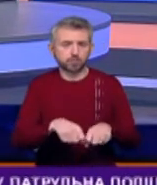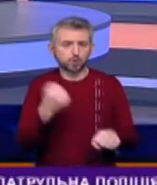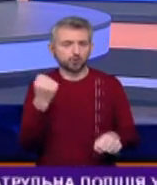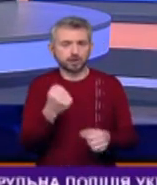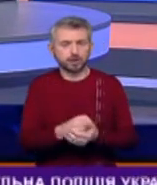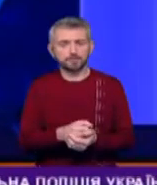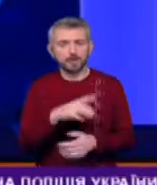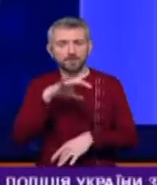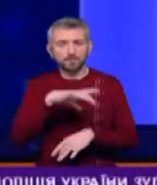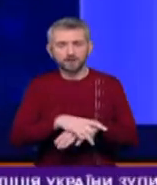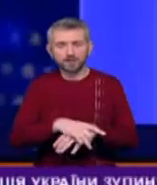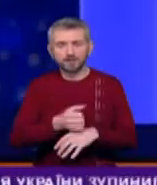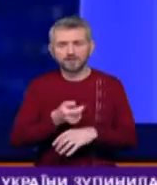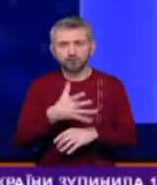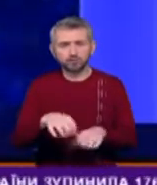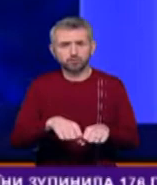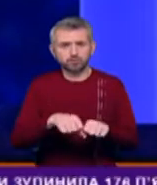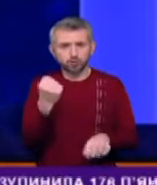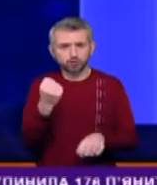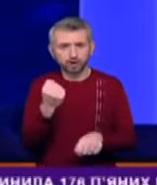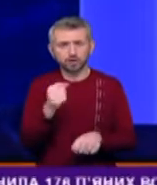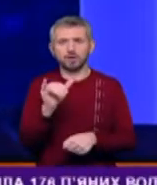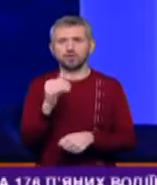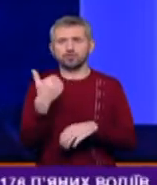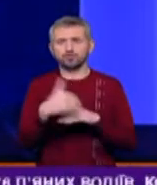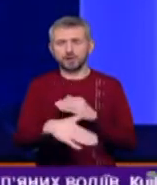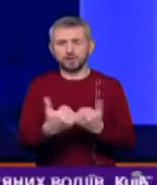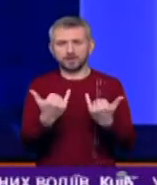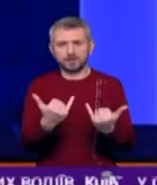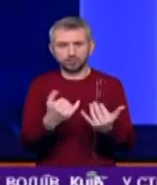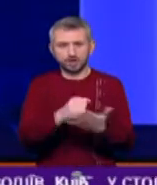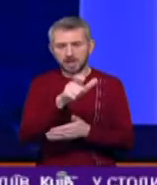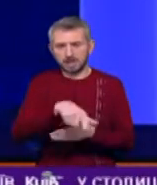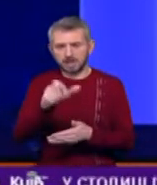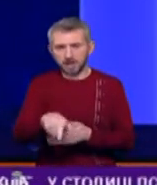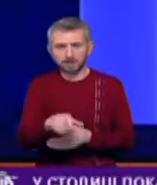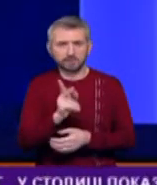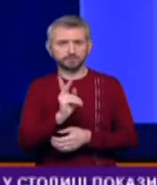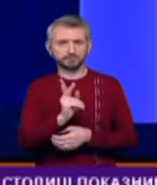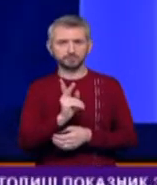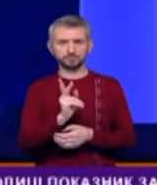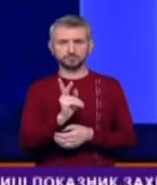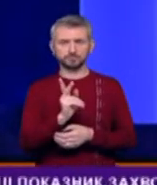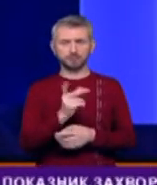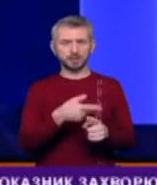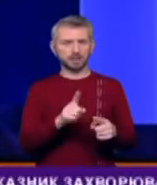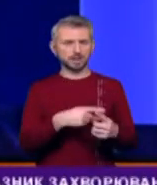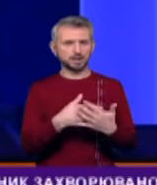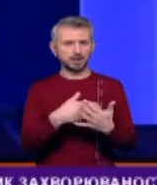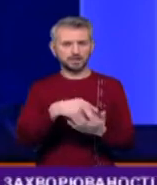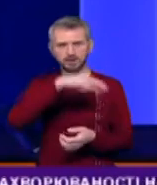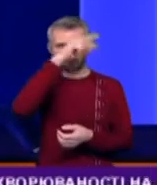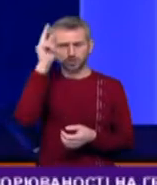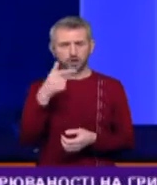речі, виявили цілу низку порушень уже в діючих кандидатів, які, це здається,